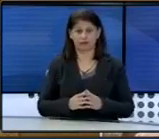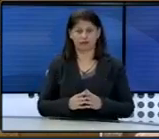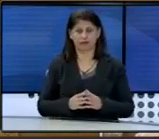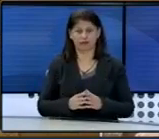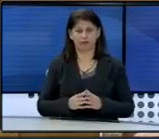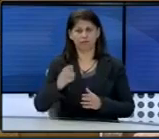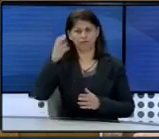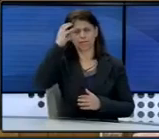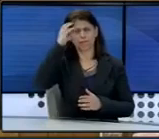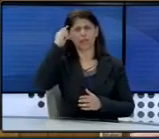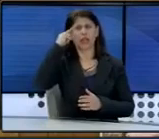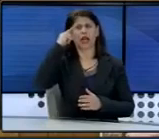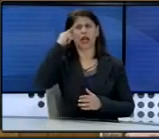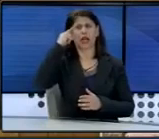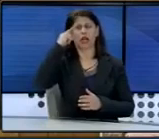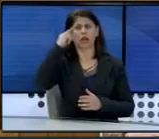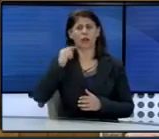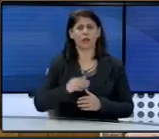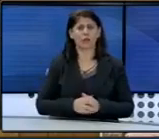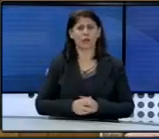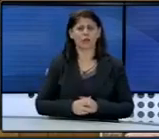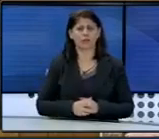μου έρχεται στο μυαλό η φράση του